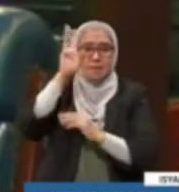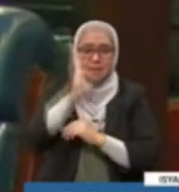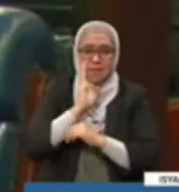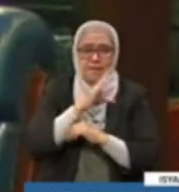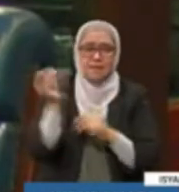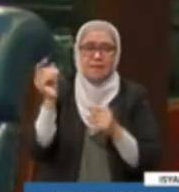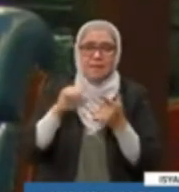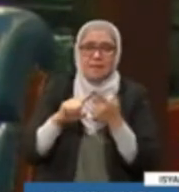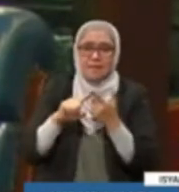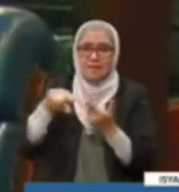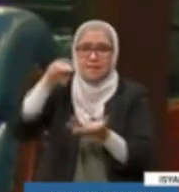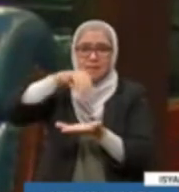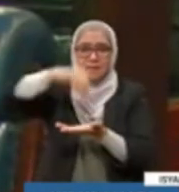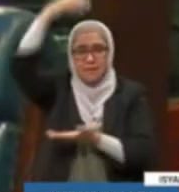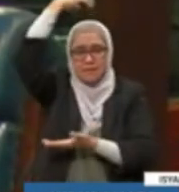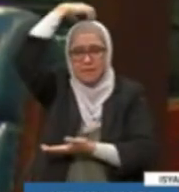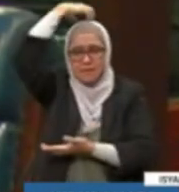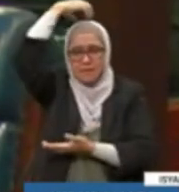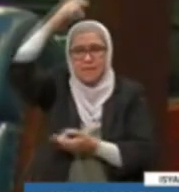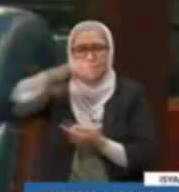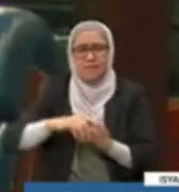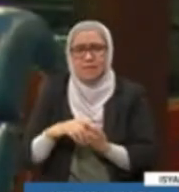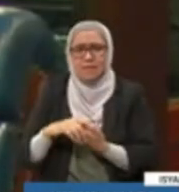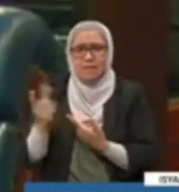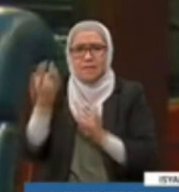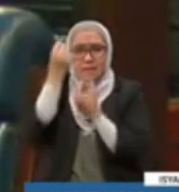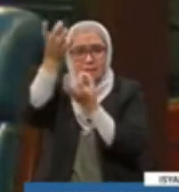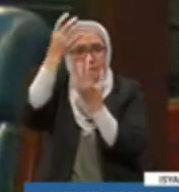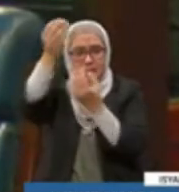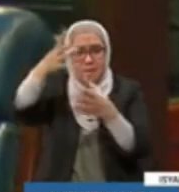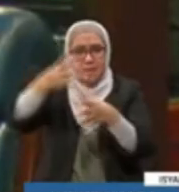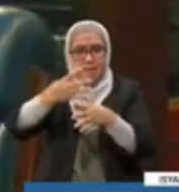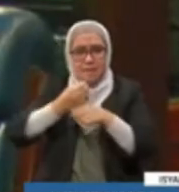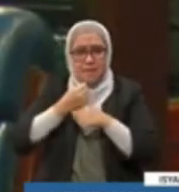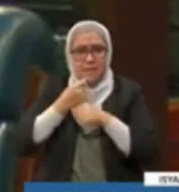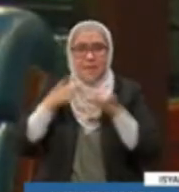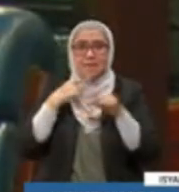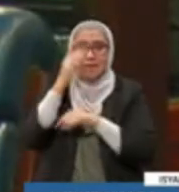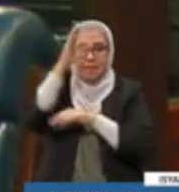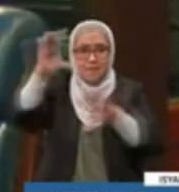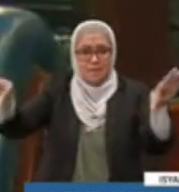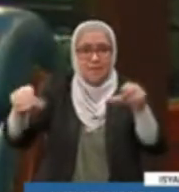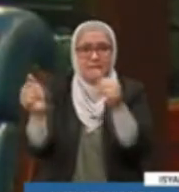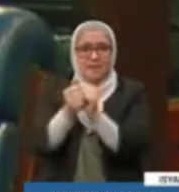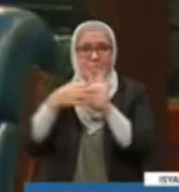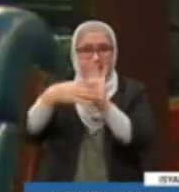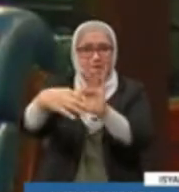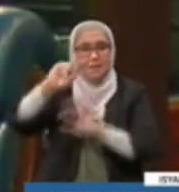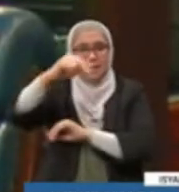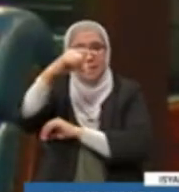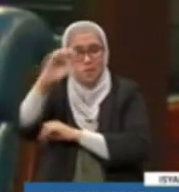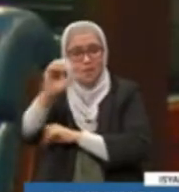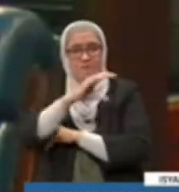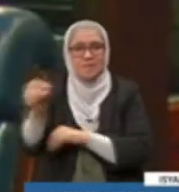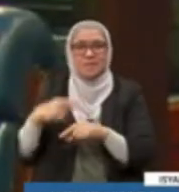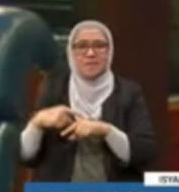wanita dan Azis langut menyapa maklumat yang kita Timo mereka atau melaksanakan dengan kerjasama enjoy dan